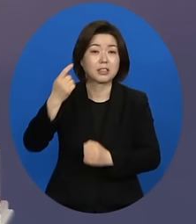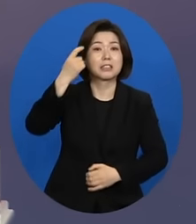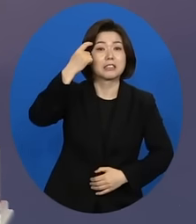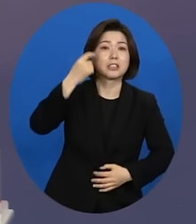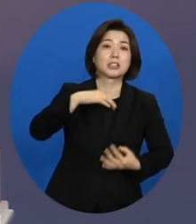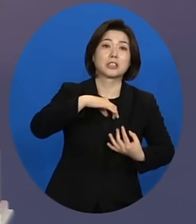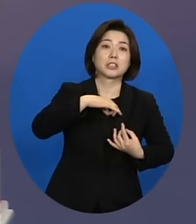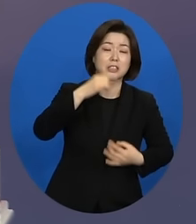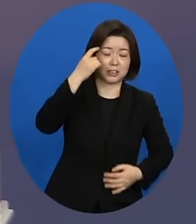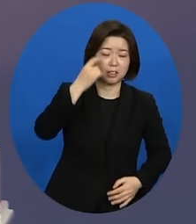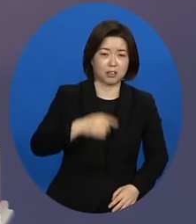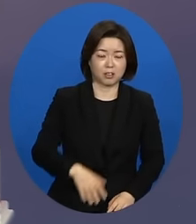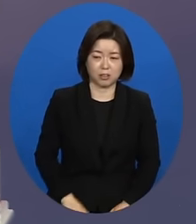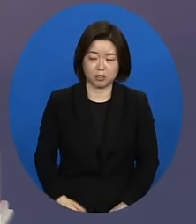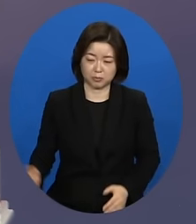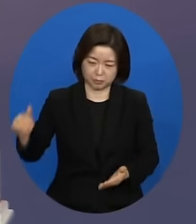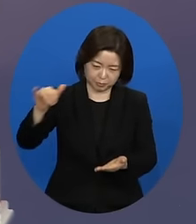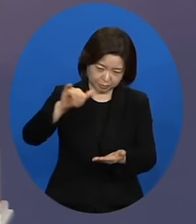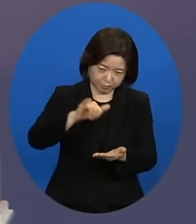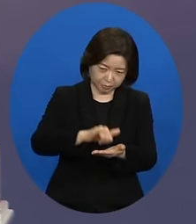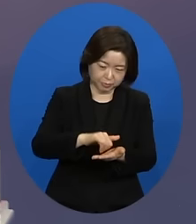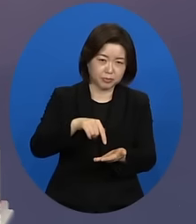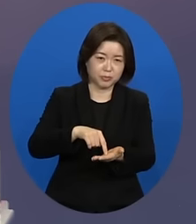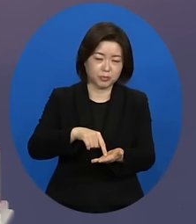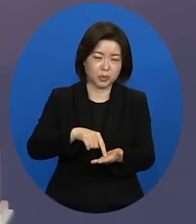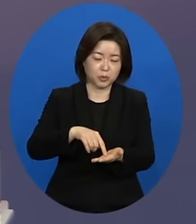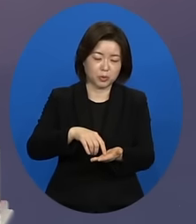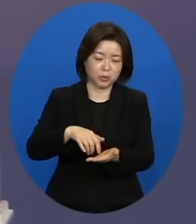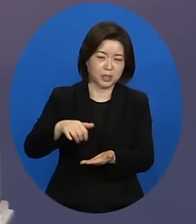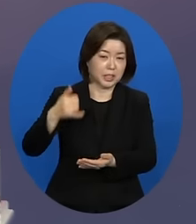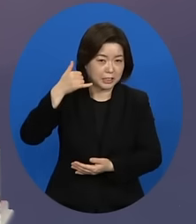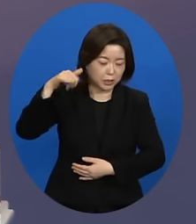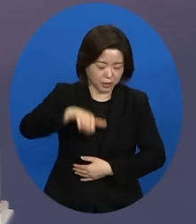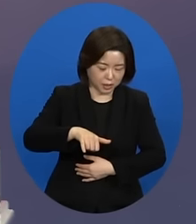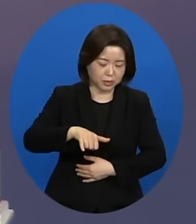전화를 끊으시면서 하시는 말씀이, 야, 예.